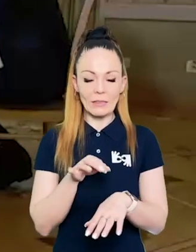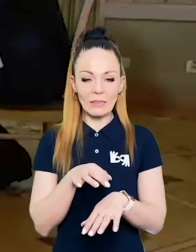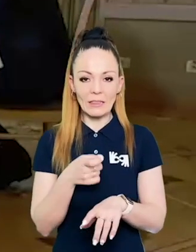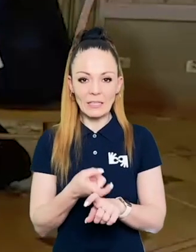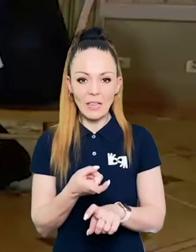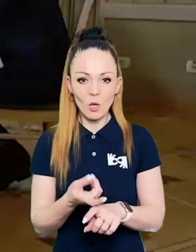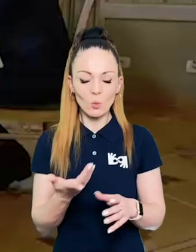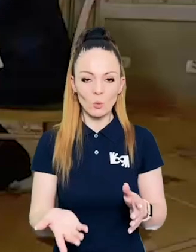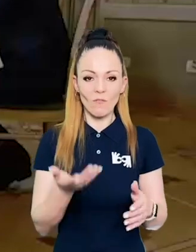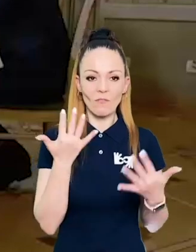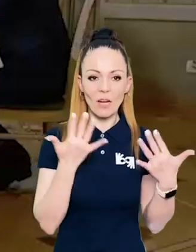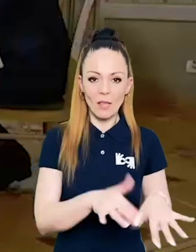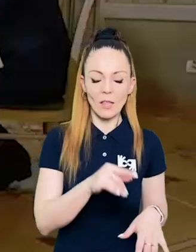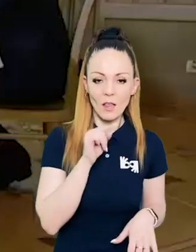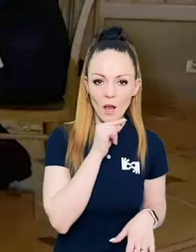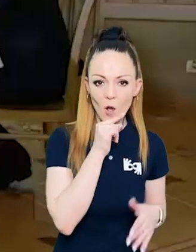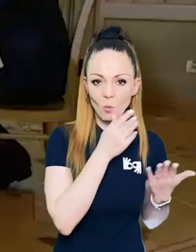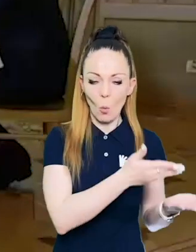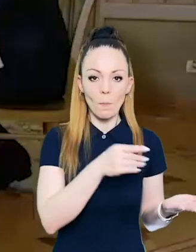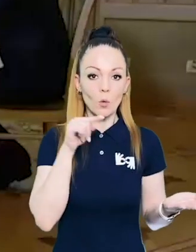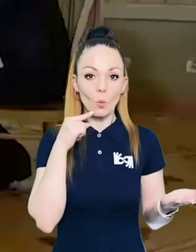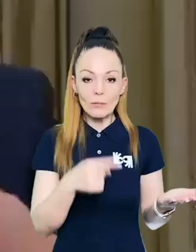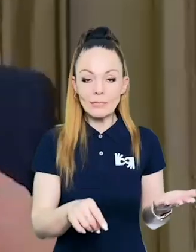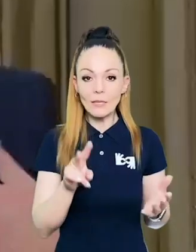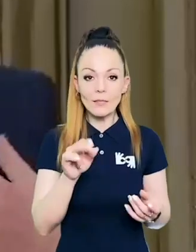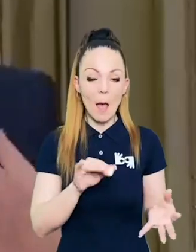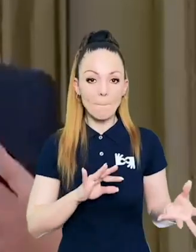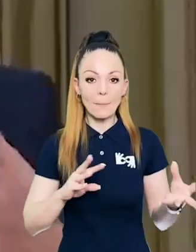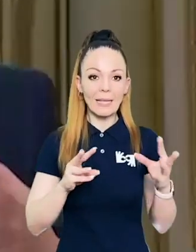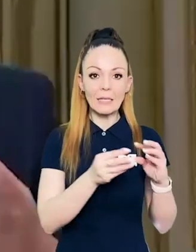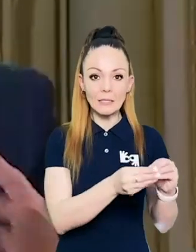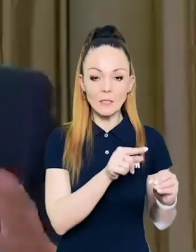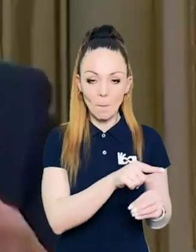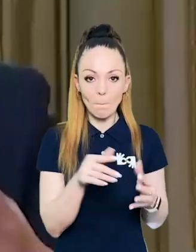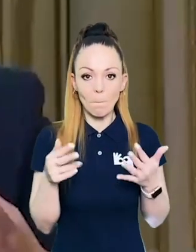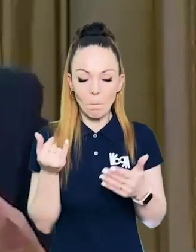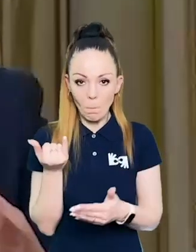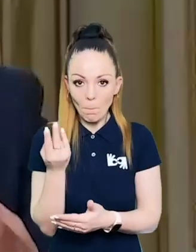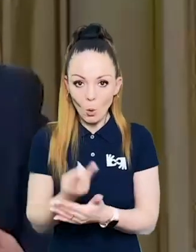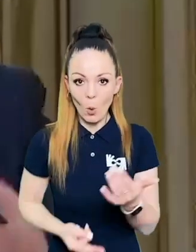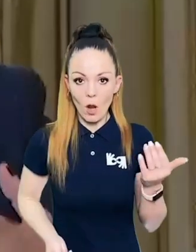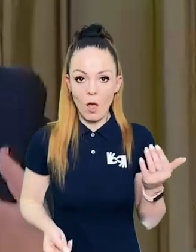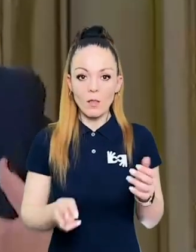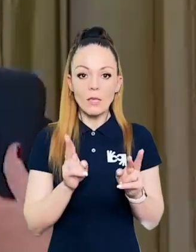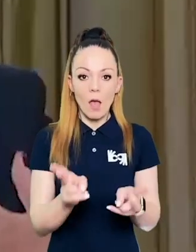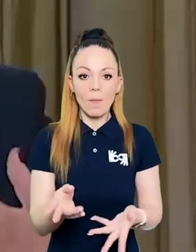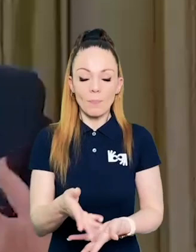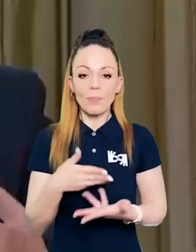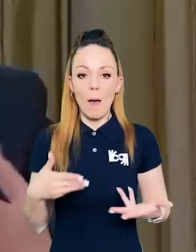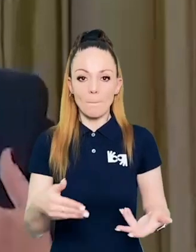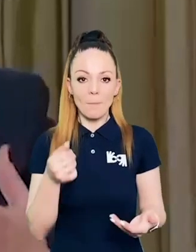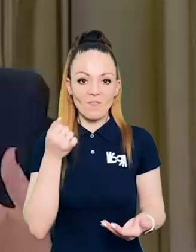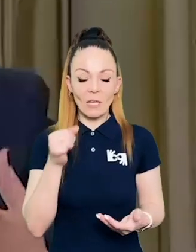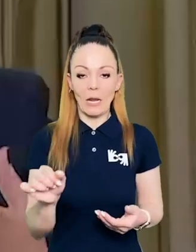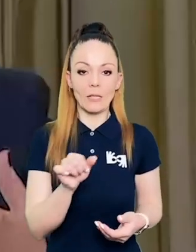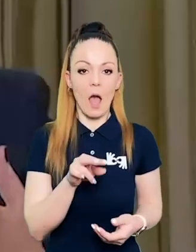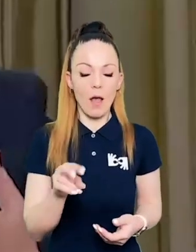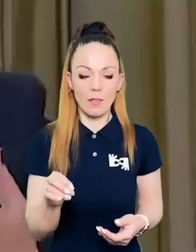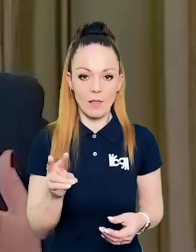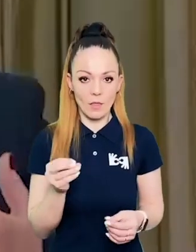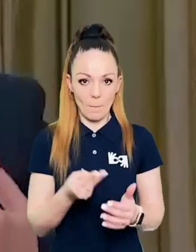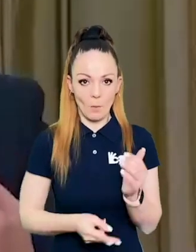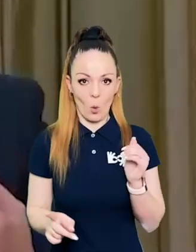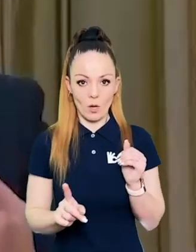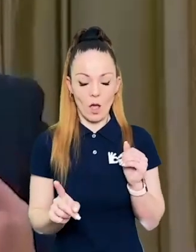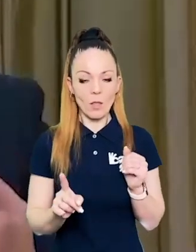вона втратила економіку, ця пропаганда. Росія наприкінці всього програла. Як нам виграти, але